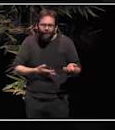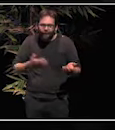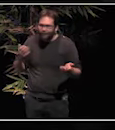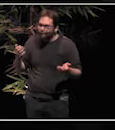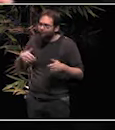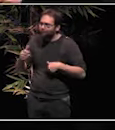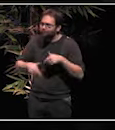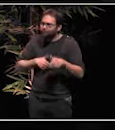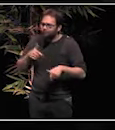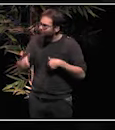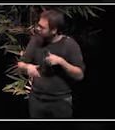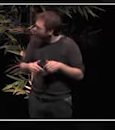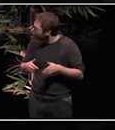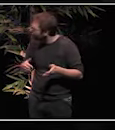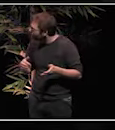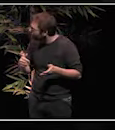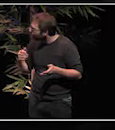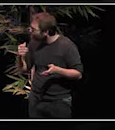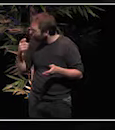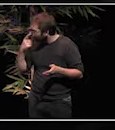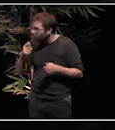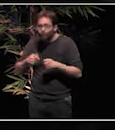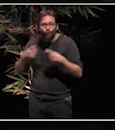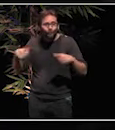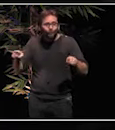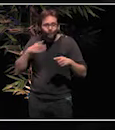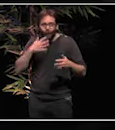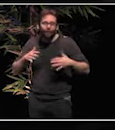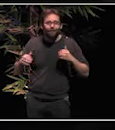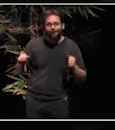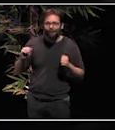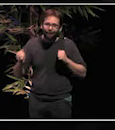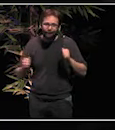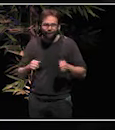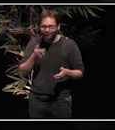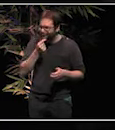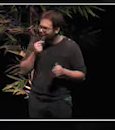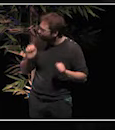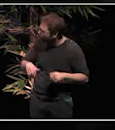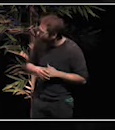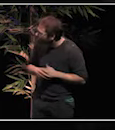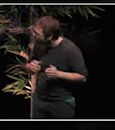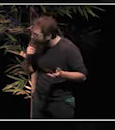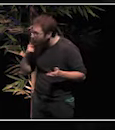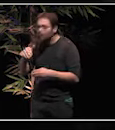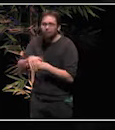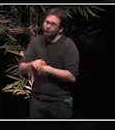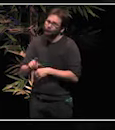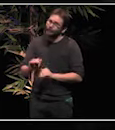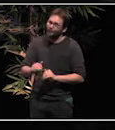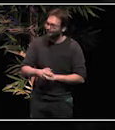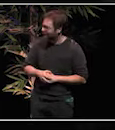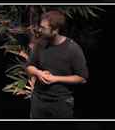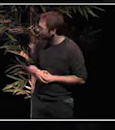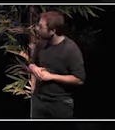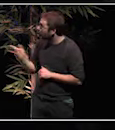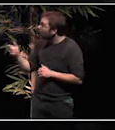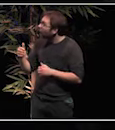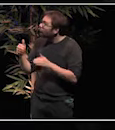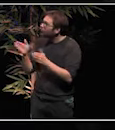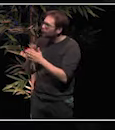oui, si on te demandait de chanter une chanson, tu pourrais sans doute chanter une chanson. Oui, mais après, il va pleuvoir, alors pas ce soir. Et donc maintenant, si on te demande de te mettre à